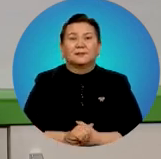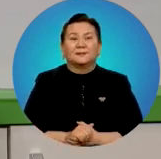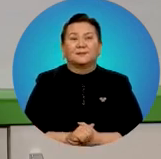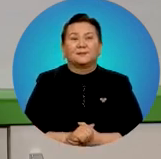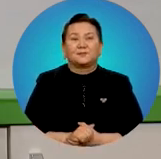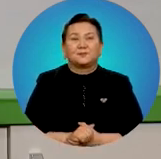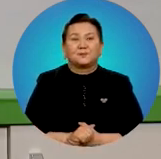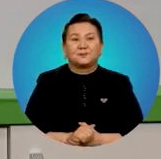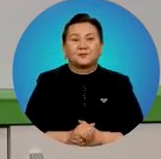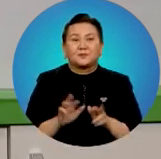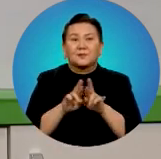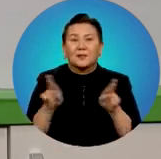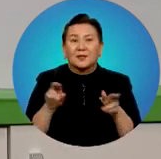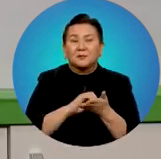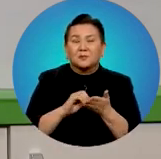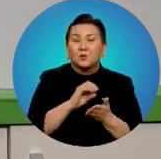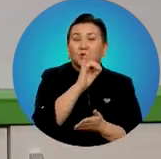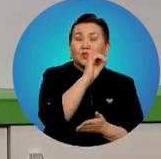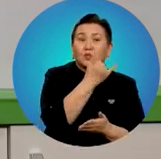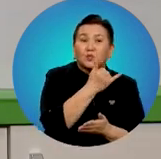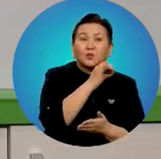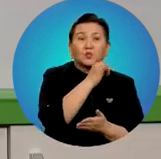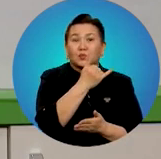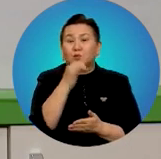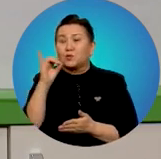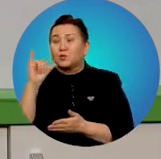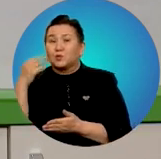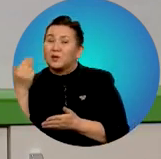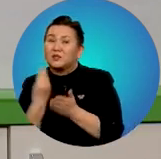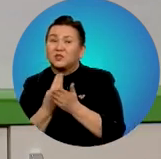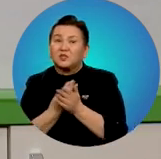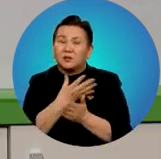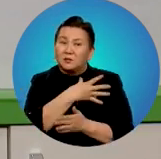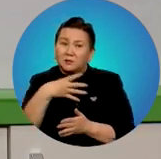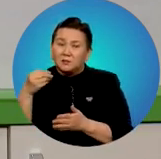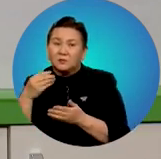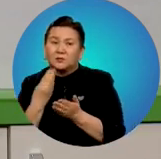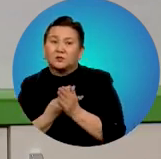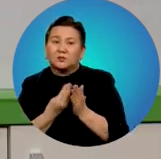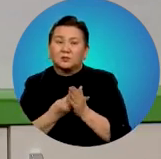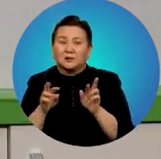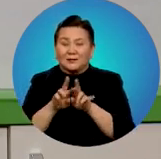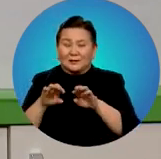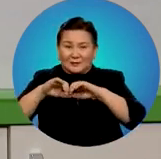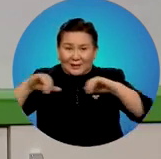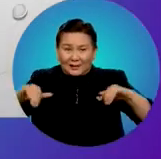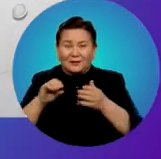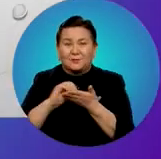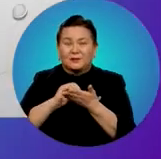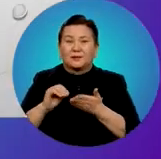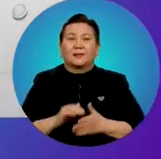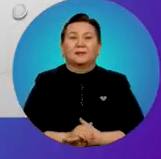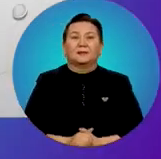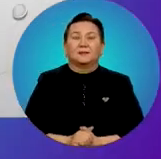За тэгэхээр эндээс ялгаж үчигтэй та бүхэн юуг юутай одоо жишээж зөвөрлөж адилтгсан бэ гэдгийг салгаж үчээрэй хүүхдүүдээ.